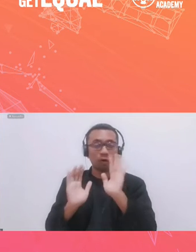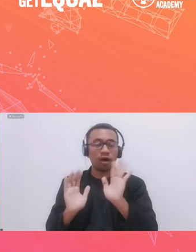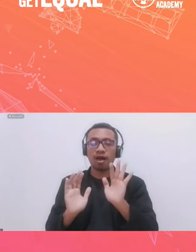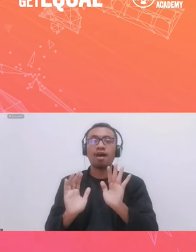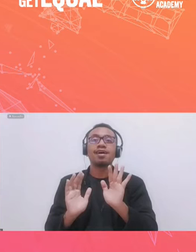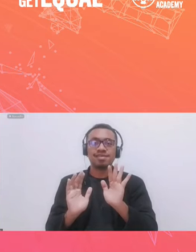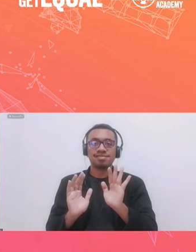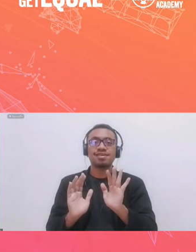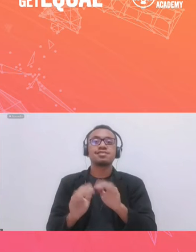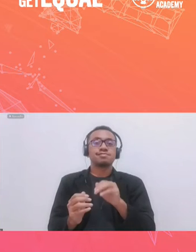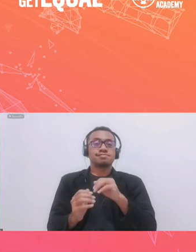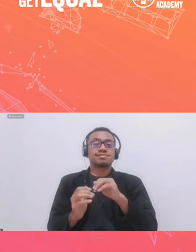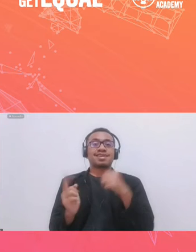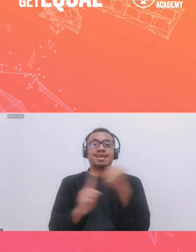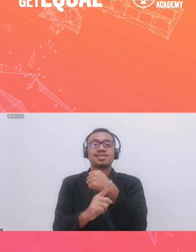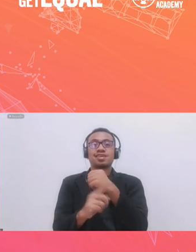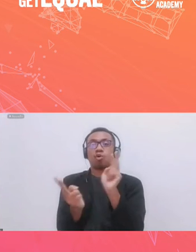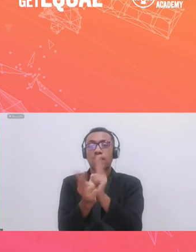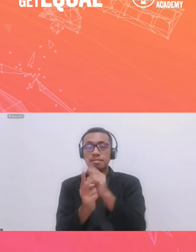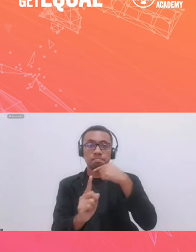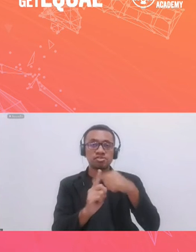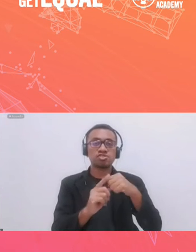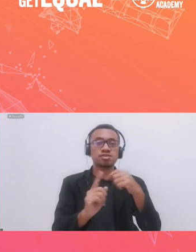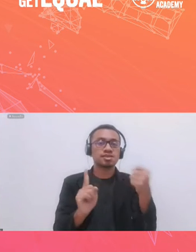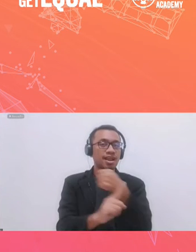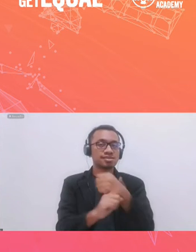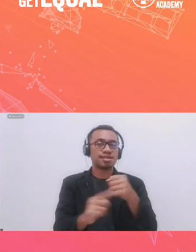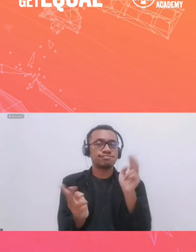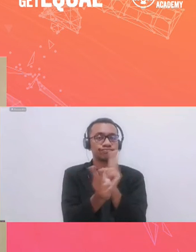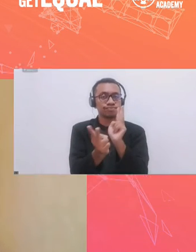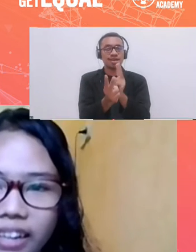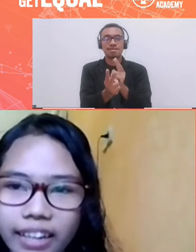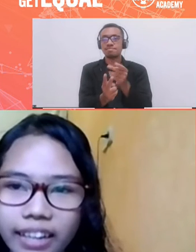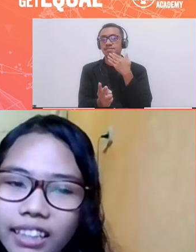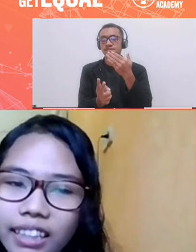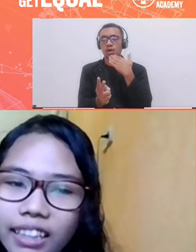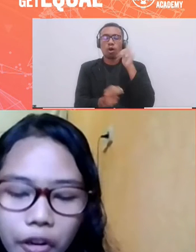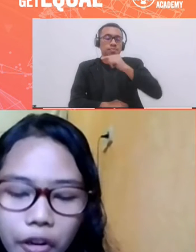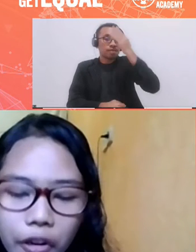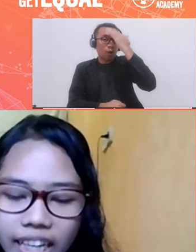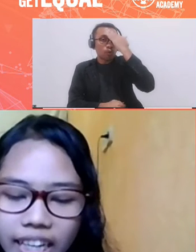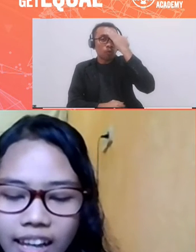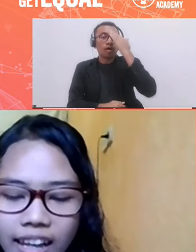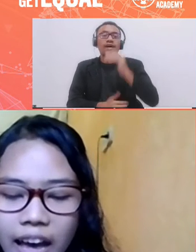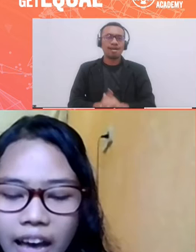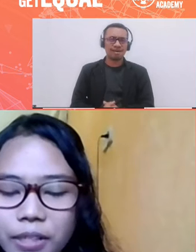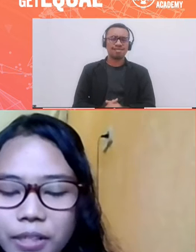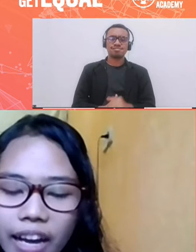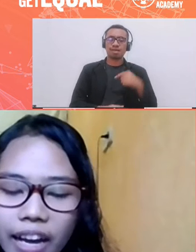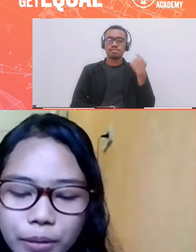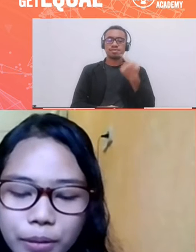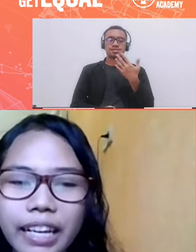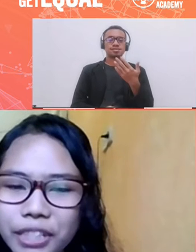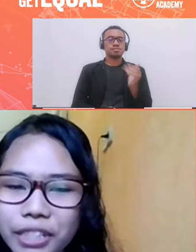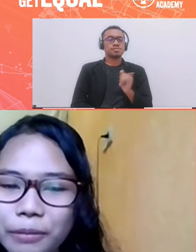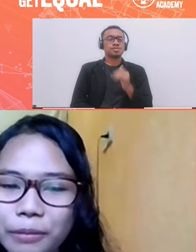apa dampaknya terhadap anak-anak perempuan. Gitu, Kak. Pokoknya aku sama Kak Hana itu kayak punya satu misi yang